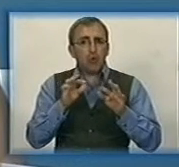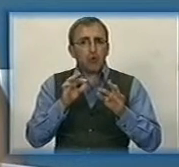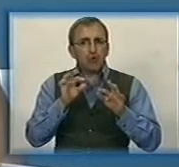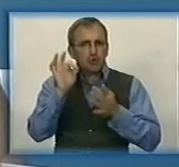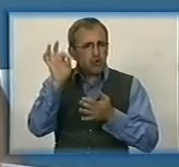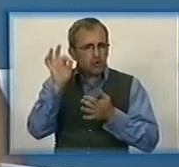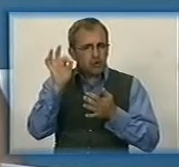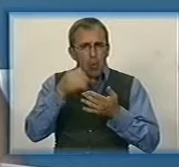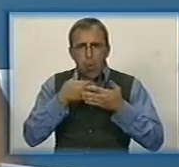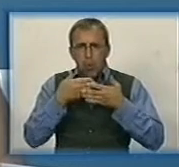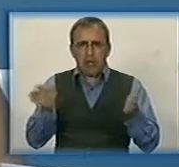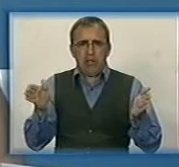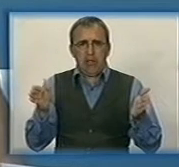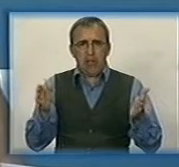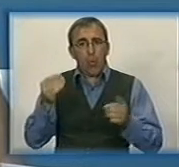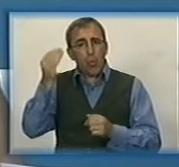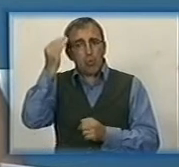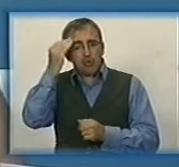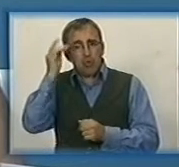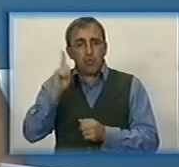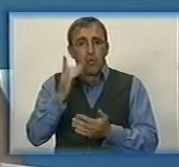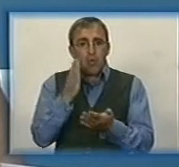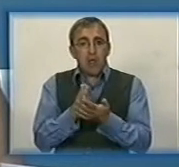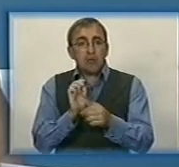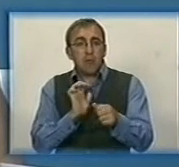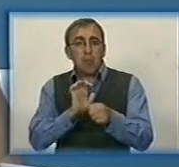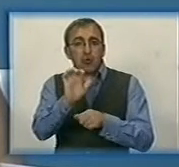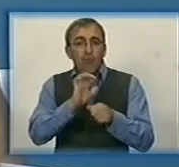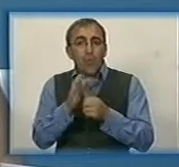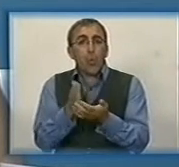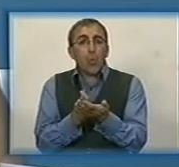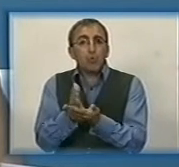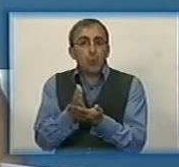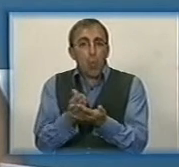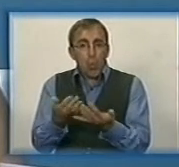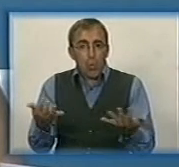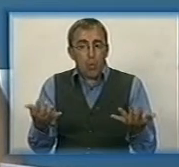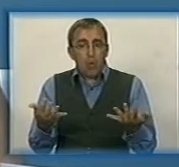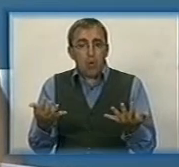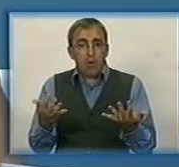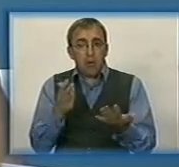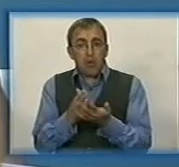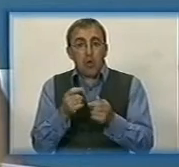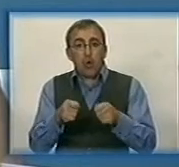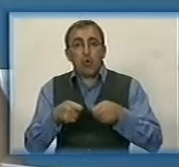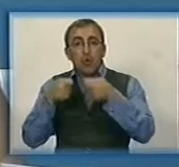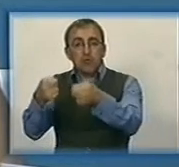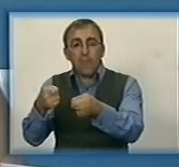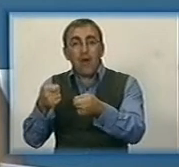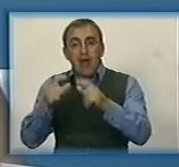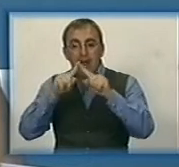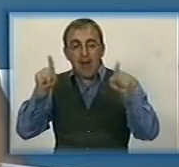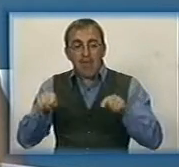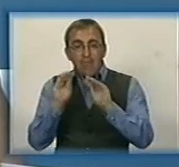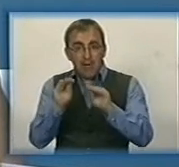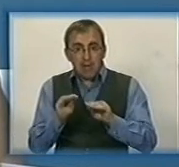и учитывая, что есть поставщики услуг, которые помимо того, что доставляют квитанции, они еще